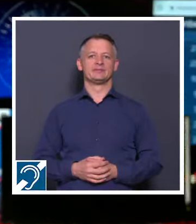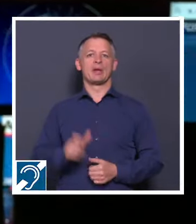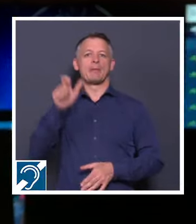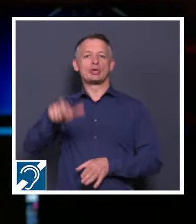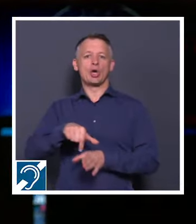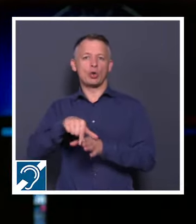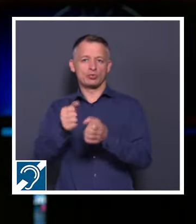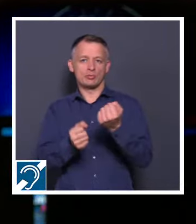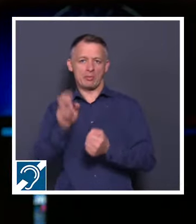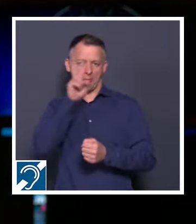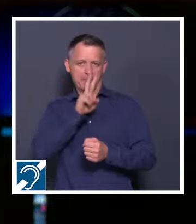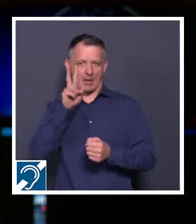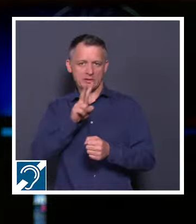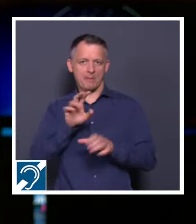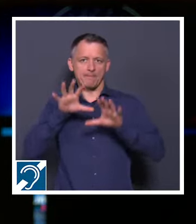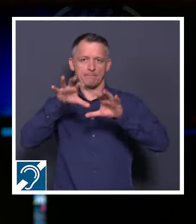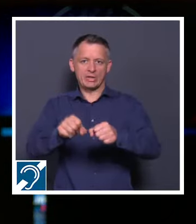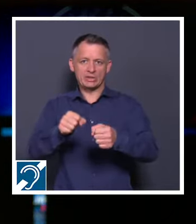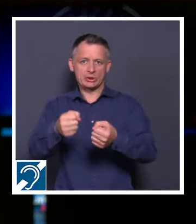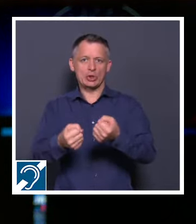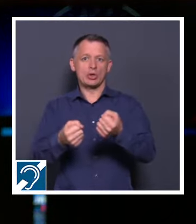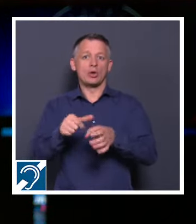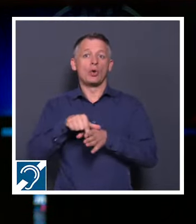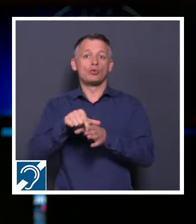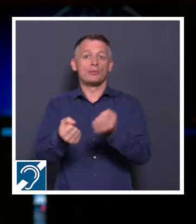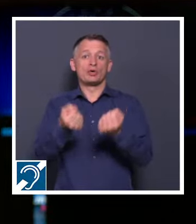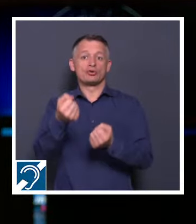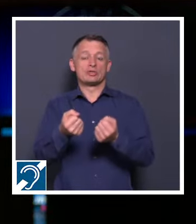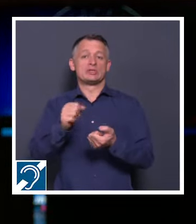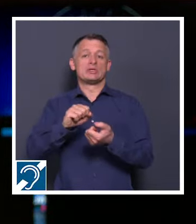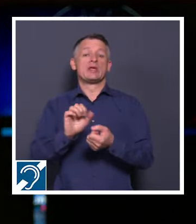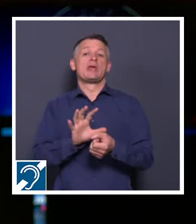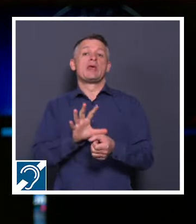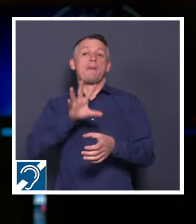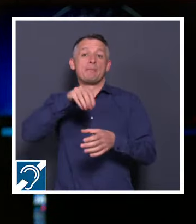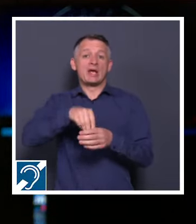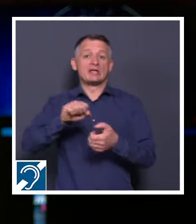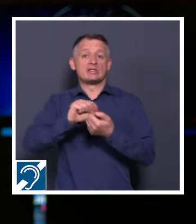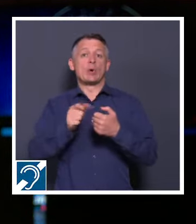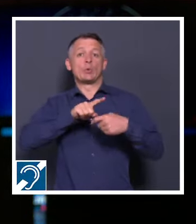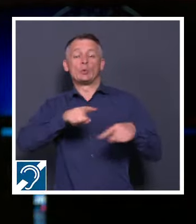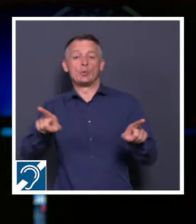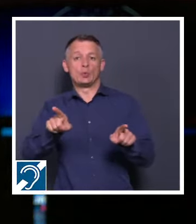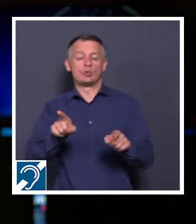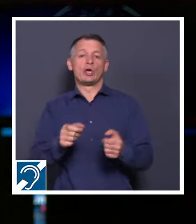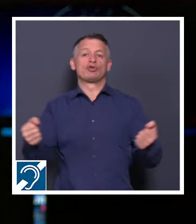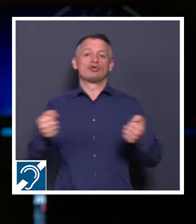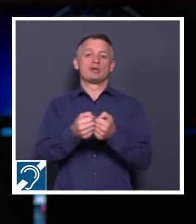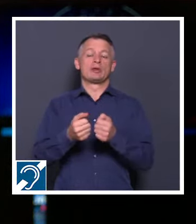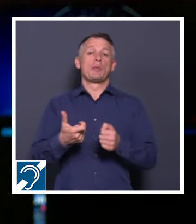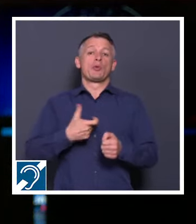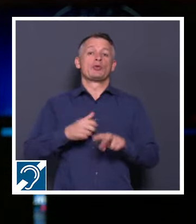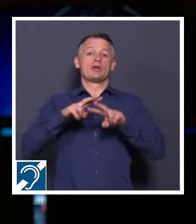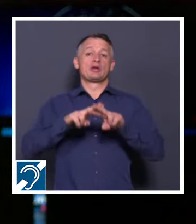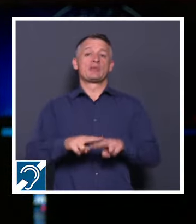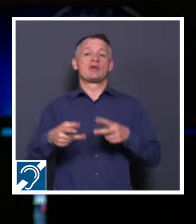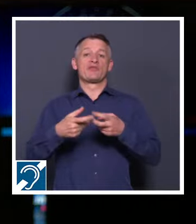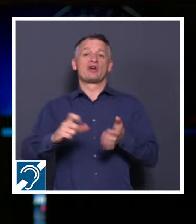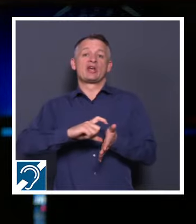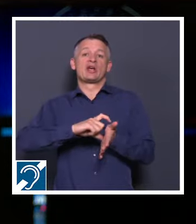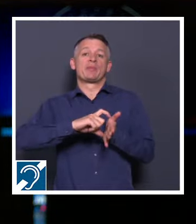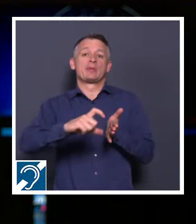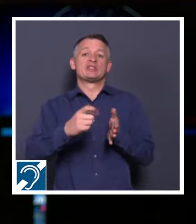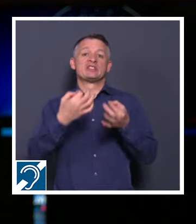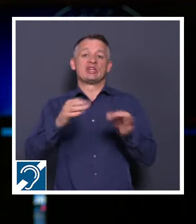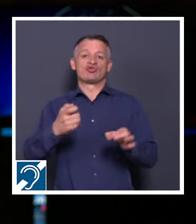Șoferii prinși drogați la volan, indiferent dacă sunt sau nu implicați într-un accident, pot rămâne fără permis până la 10 ani. Este principala prevederea